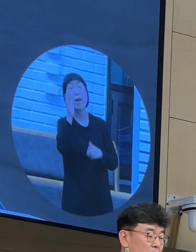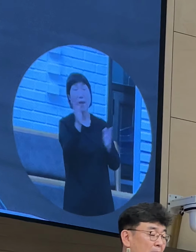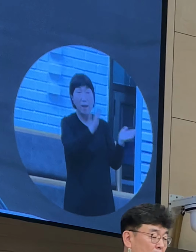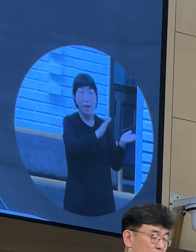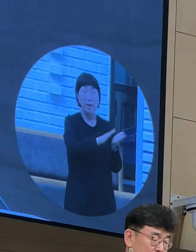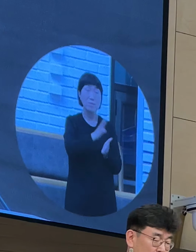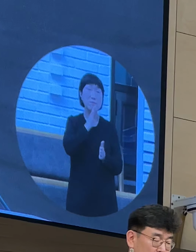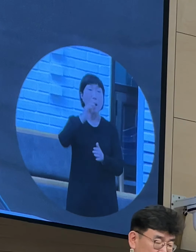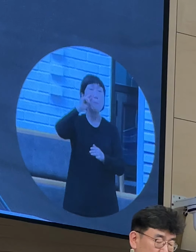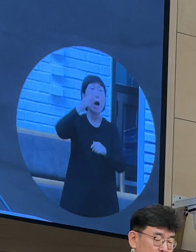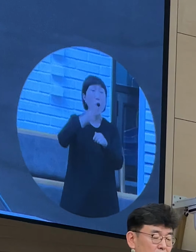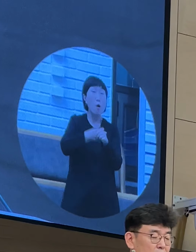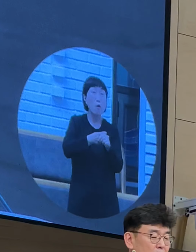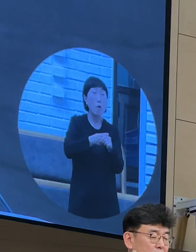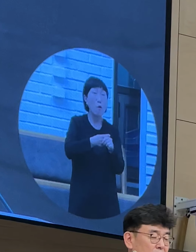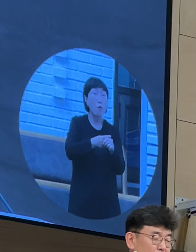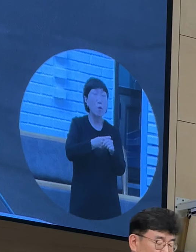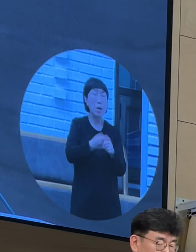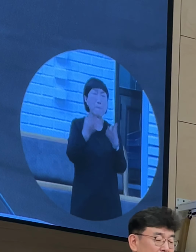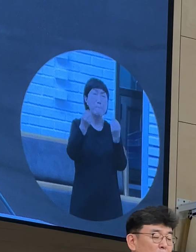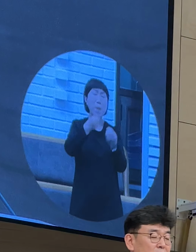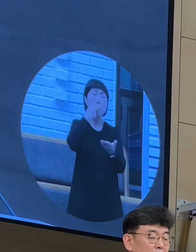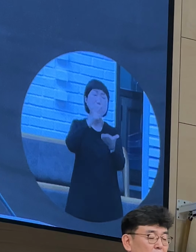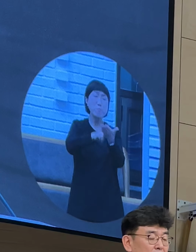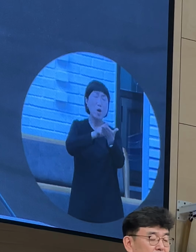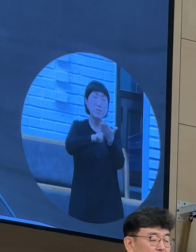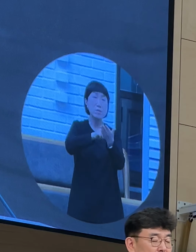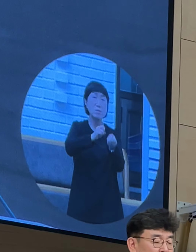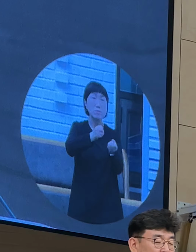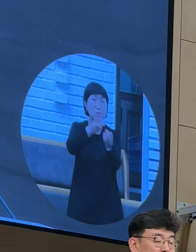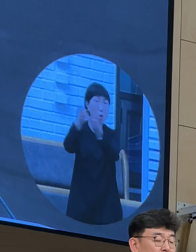바울이 알고 있었던 세상은 어떤 세상일까? 우리가 그게 궁금합니다. 사실은 바울이 여러 서신서를 통해서 또